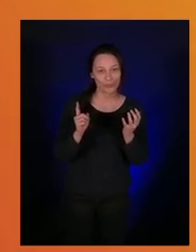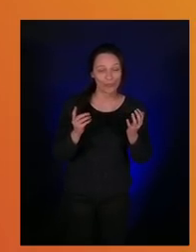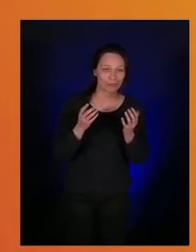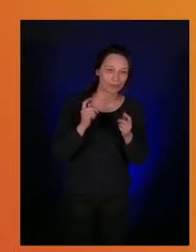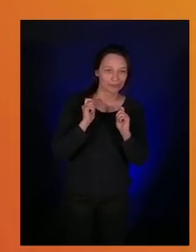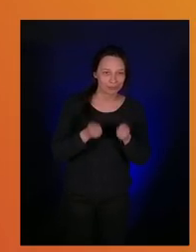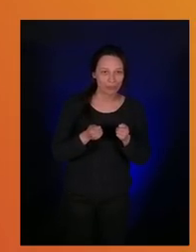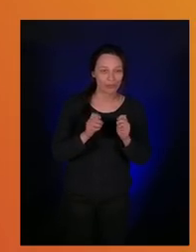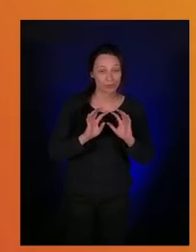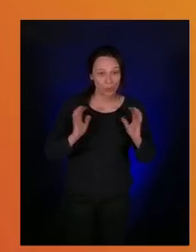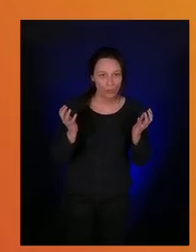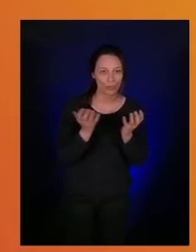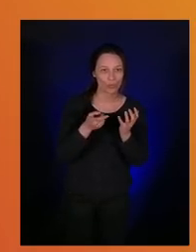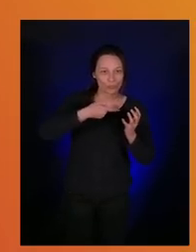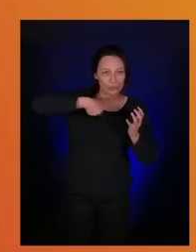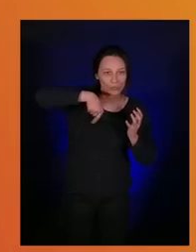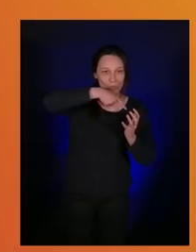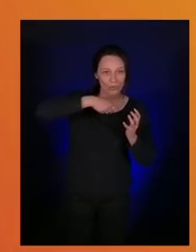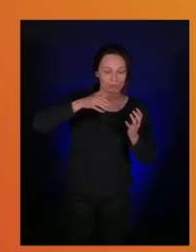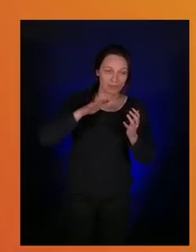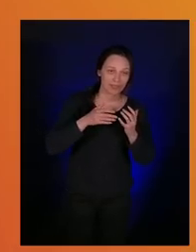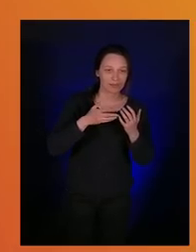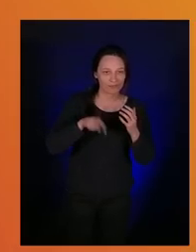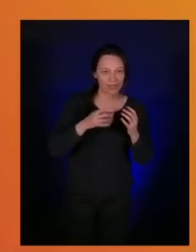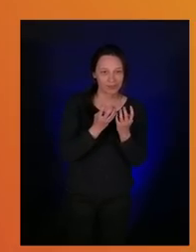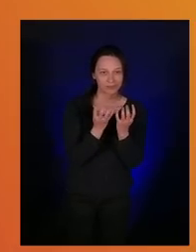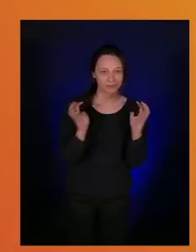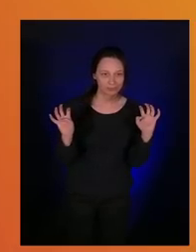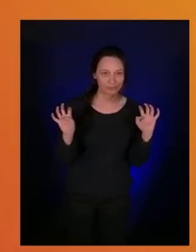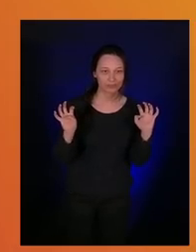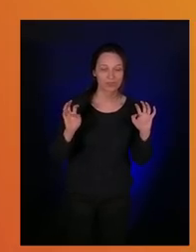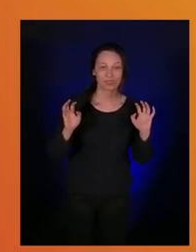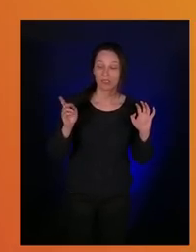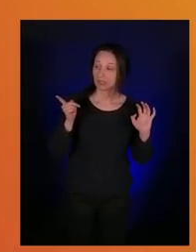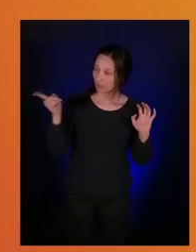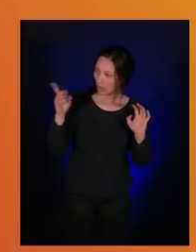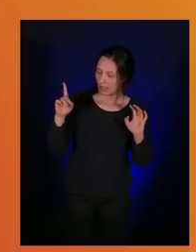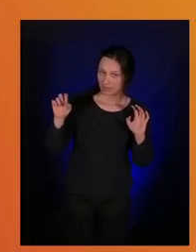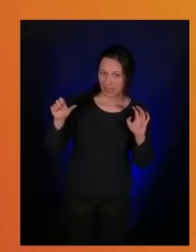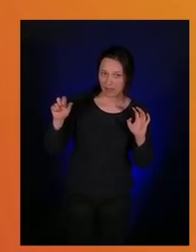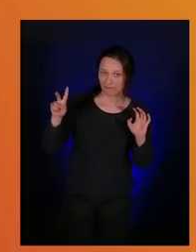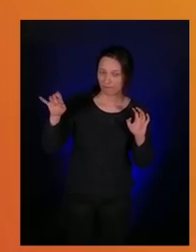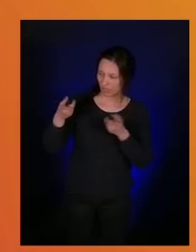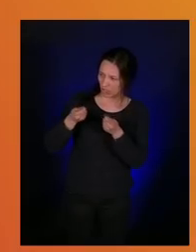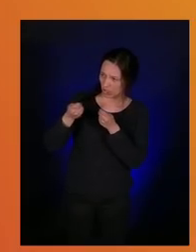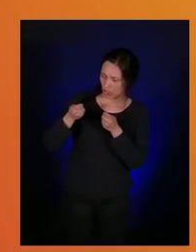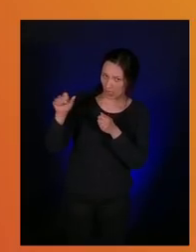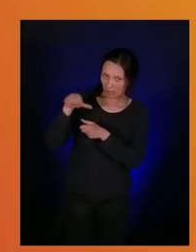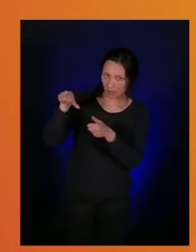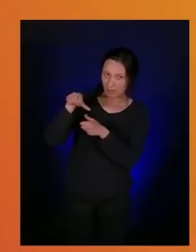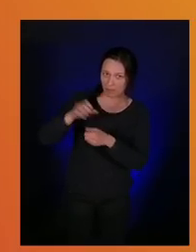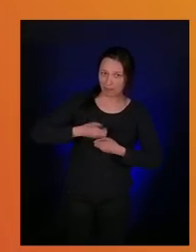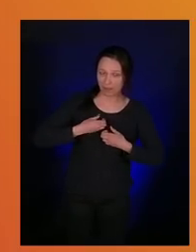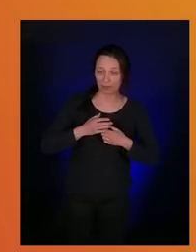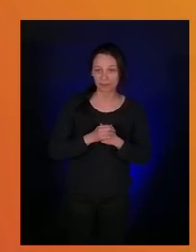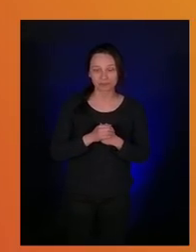comme ça, et en particulier peut-être David Duguay, enfin vous organisez les prises de parole en fonction. David. Merci Boris. On s'est organisé de la même manière dont